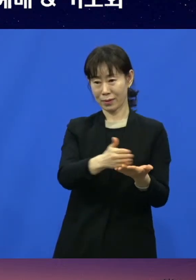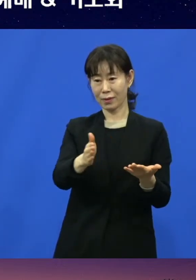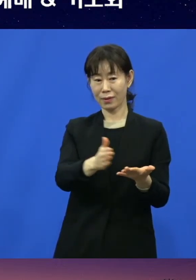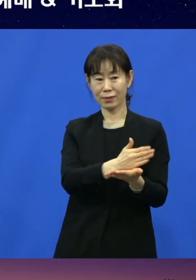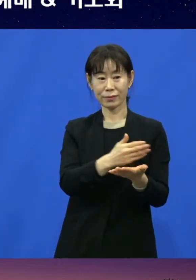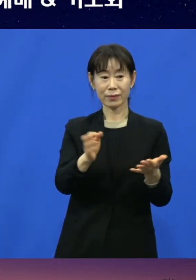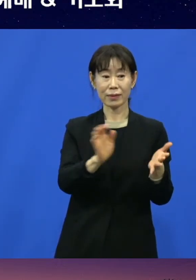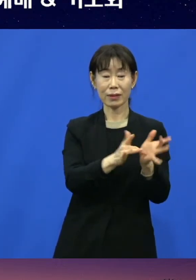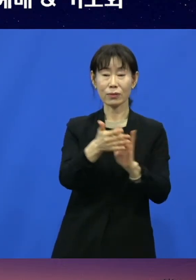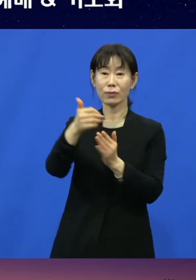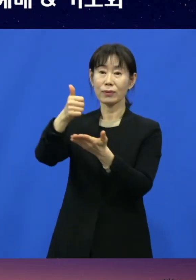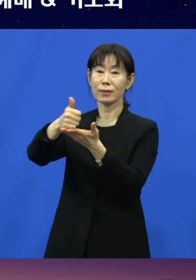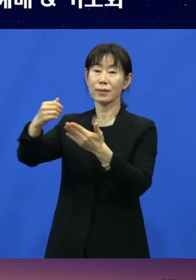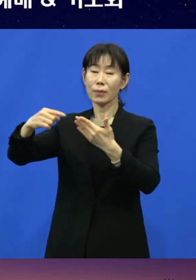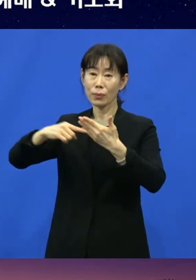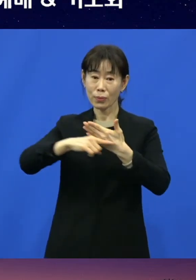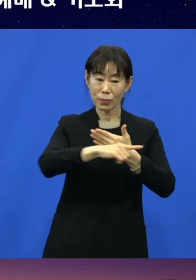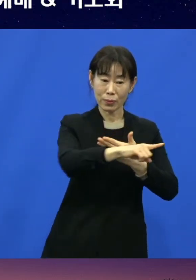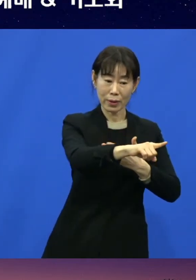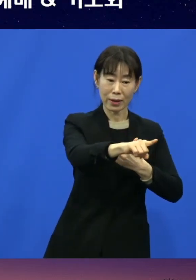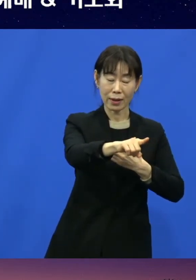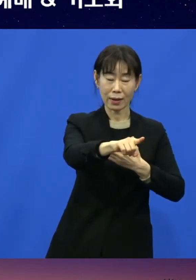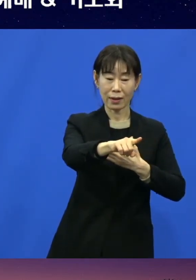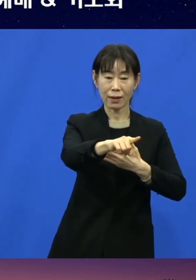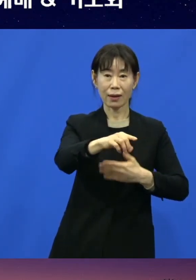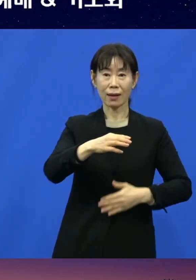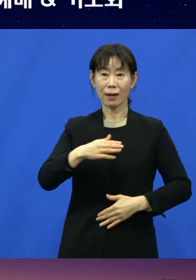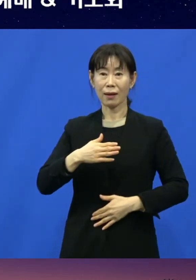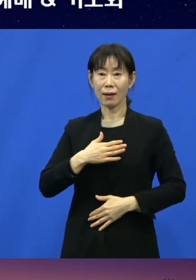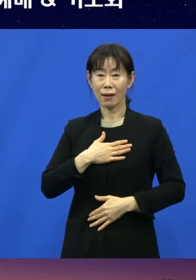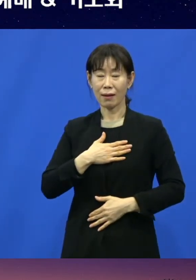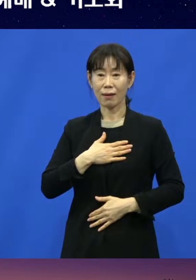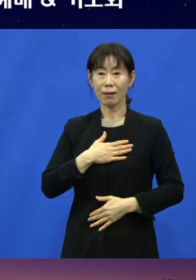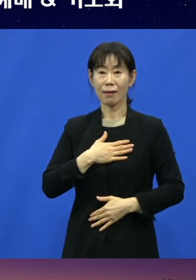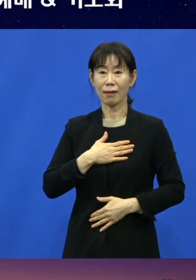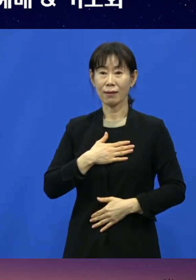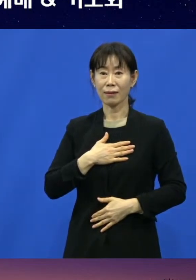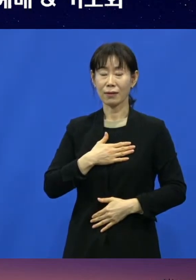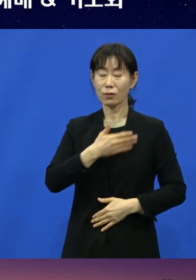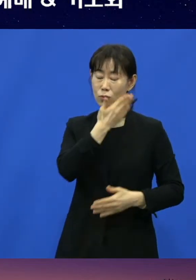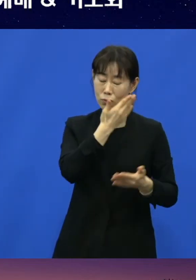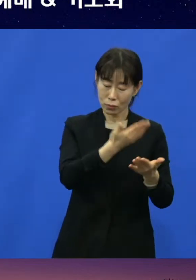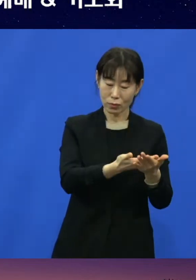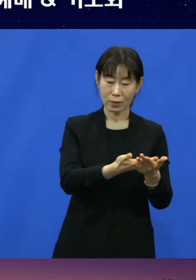예수님 외에 나를 불행하게 할 수 있는 요소가 아무것도 없기 때문에,